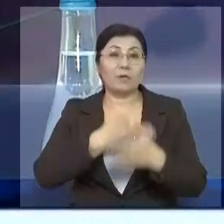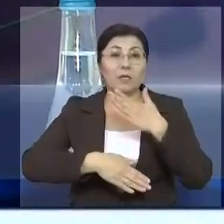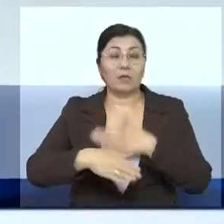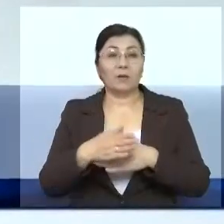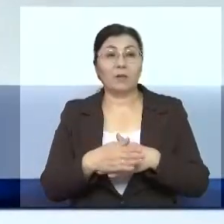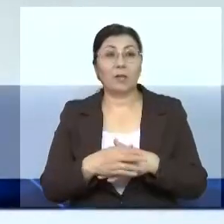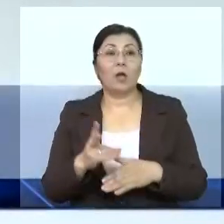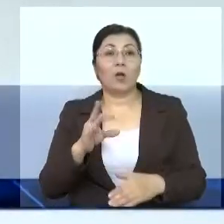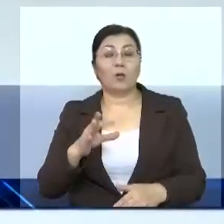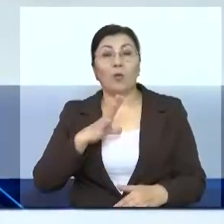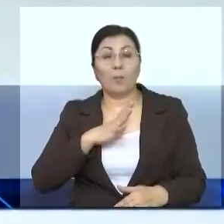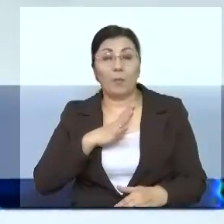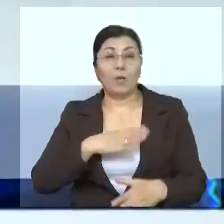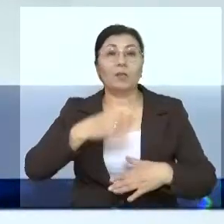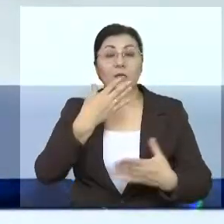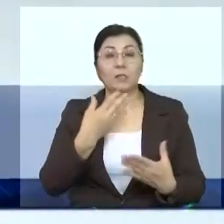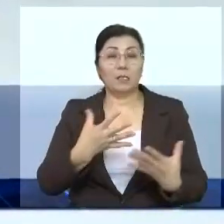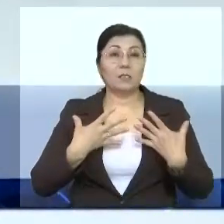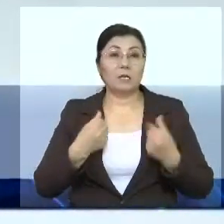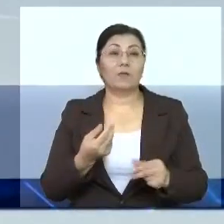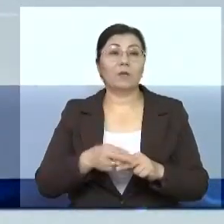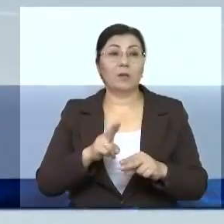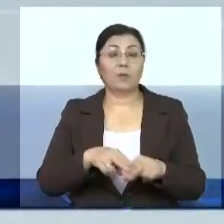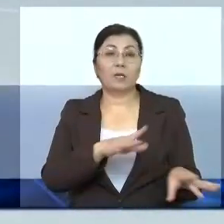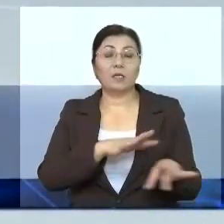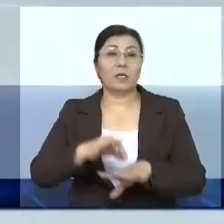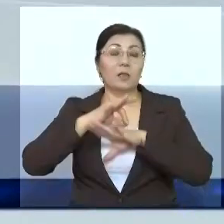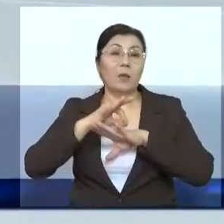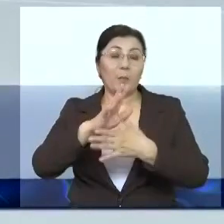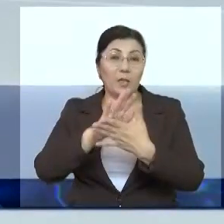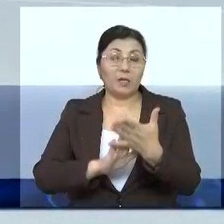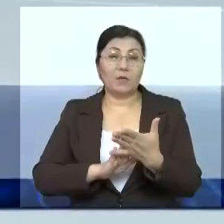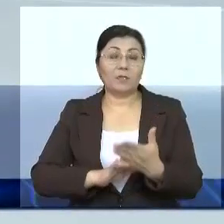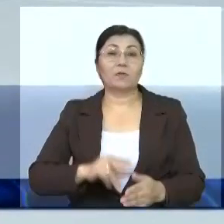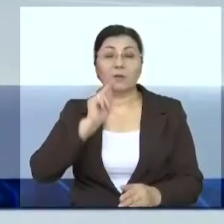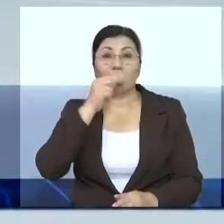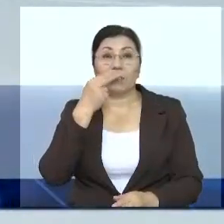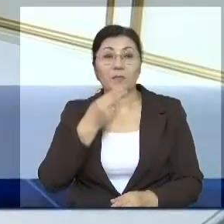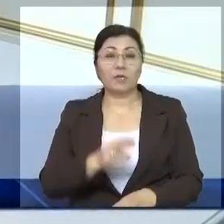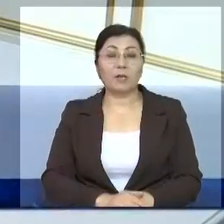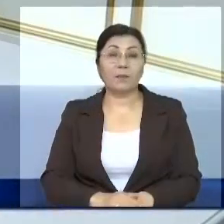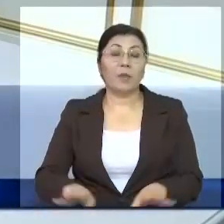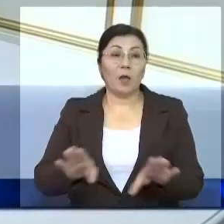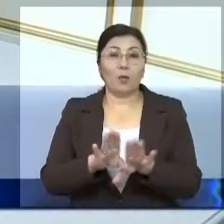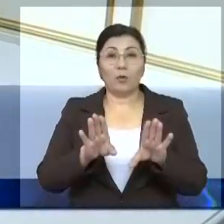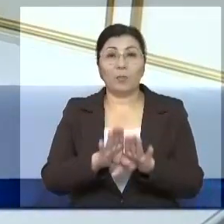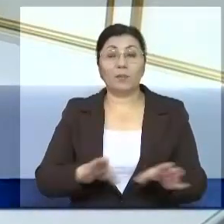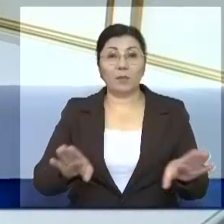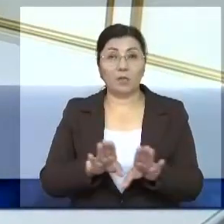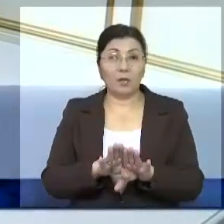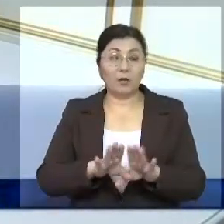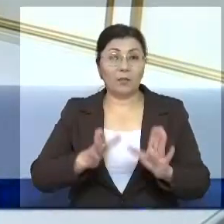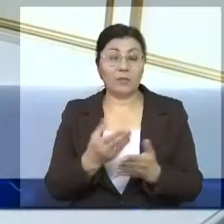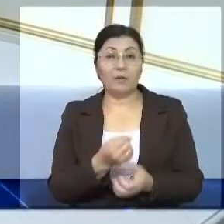полностью здоров. Сейчас уголовное дело продолжается в Шымкенте, так как вовлечение в рабство произошло там. Кроме того, подобные